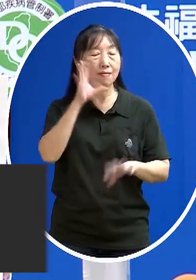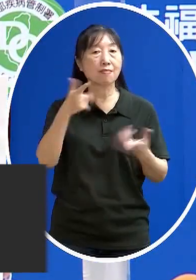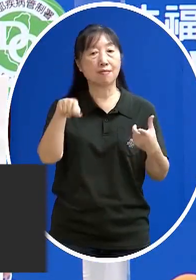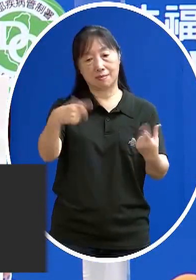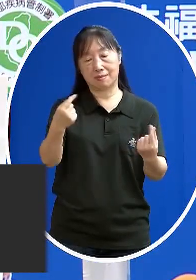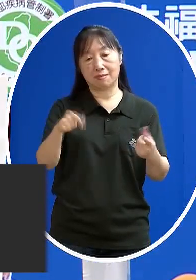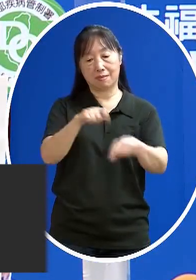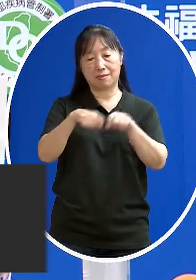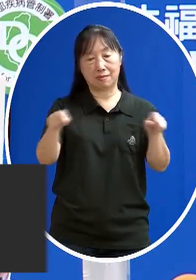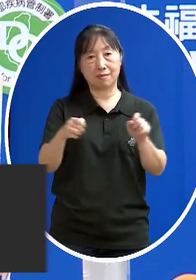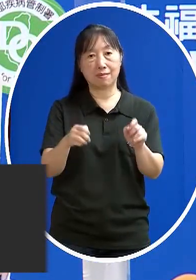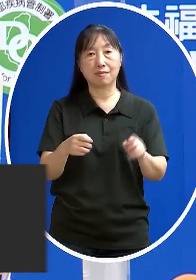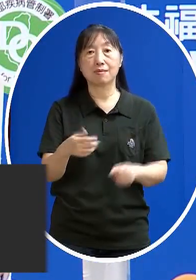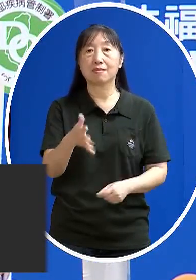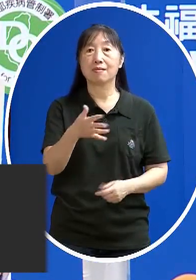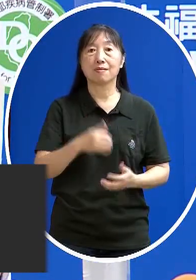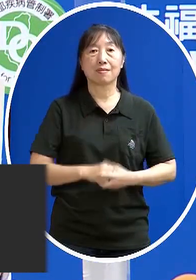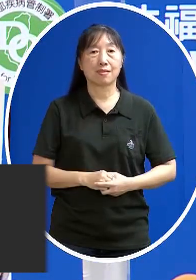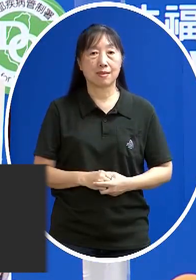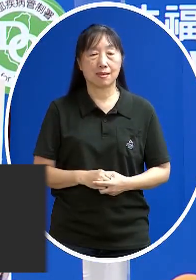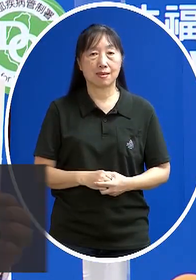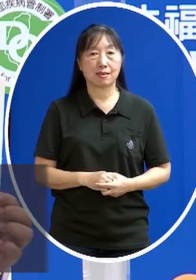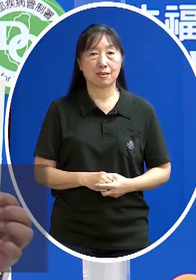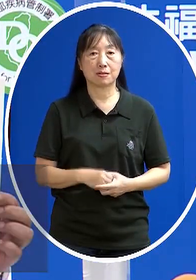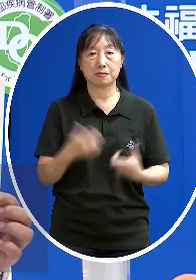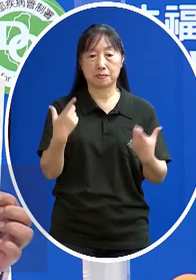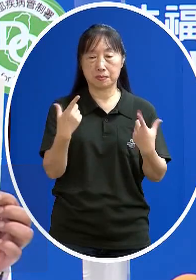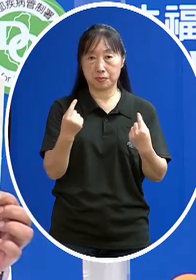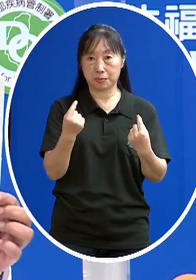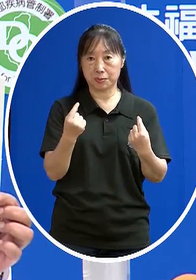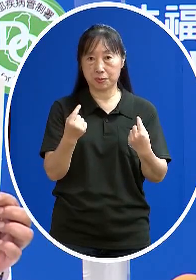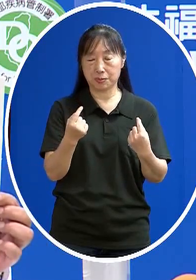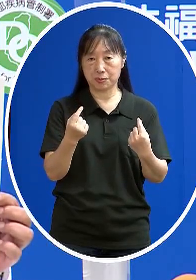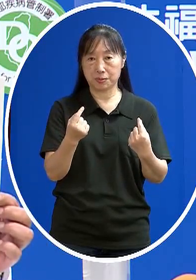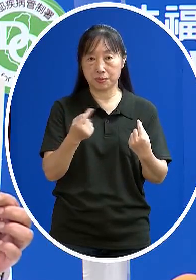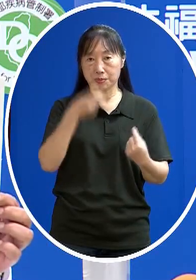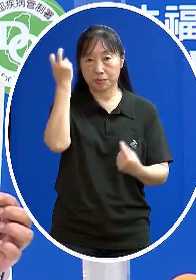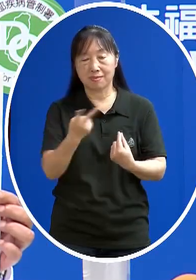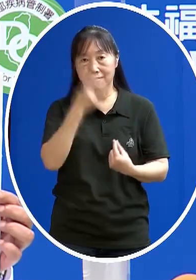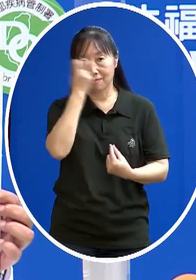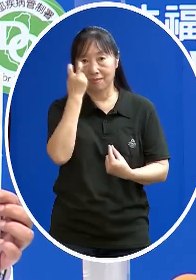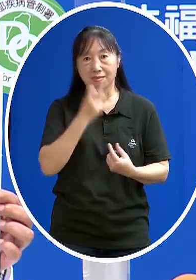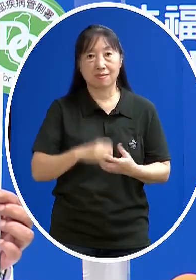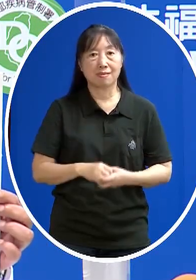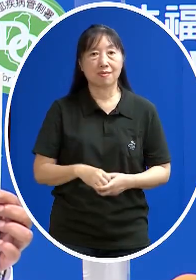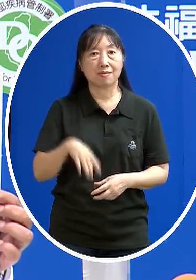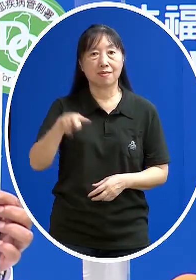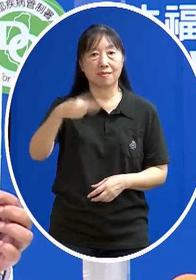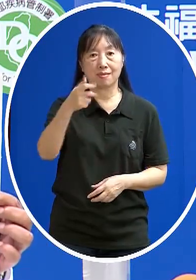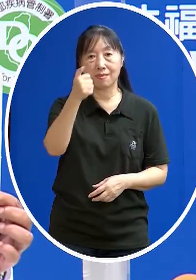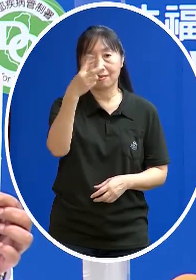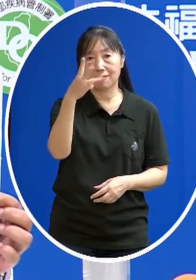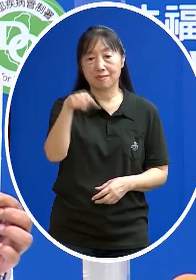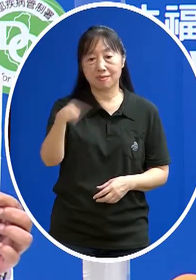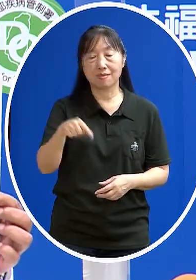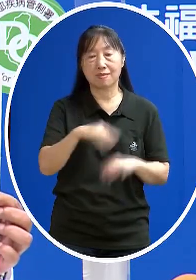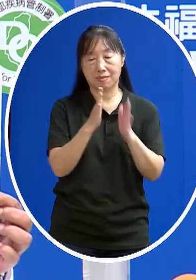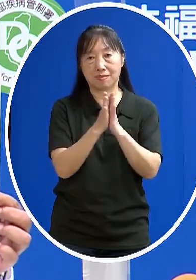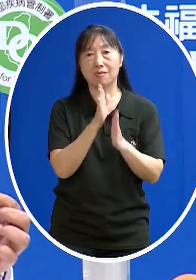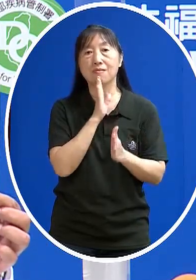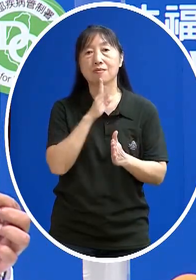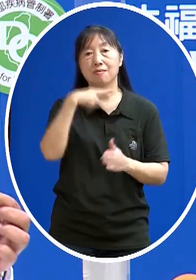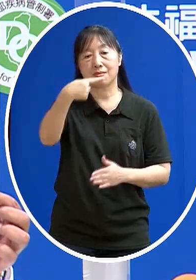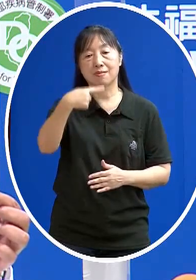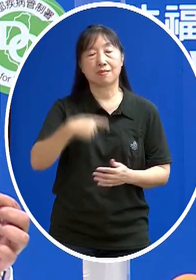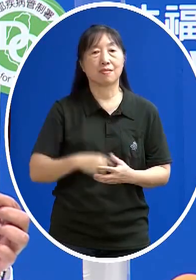那这个案子呢，在里面我们总共也采了253位，这253位全部都是